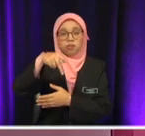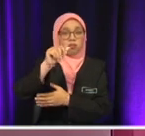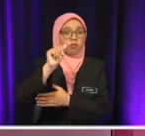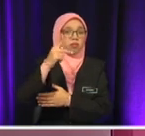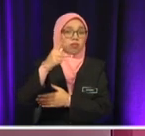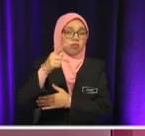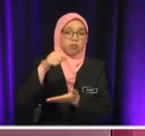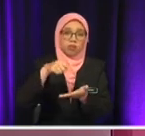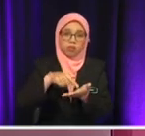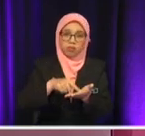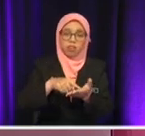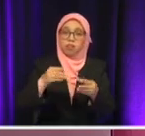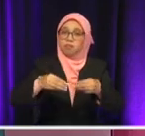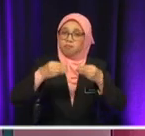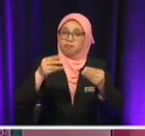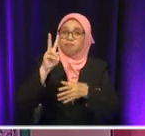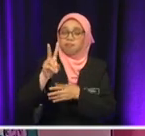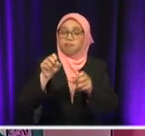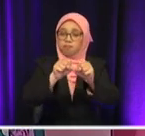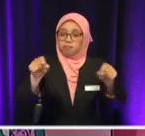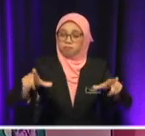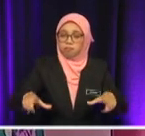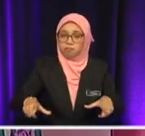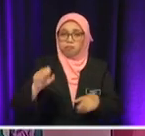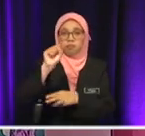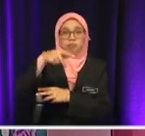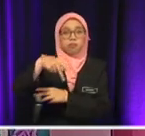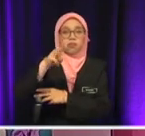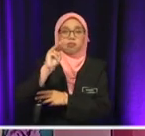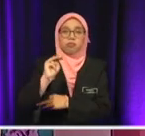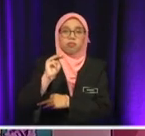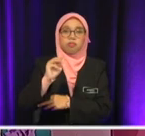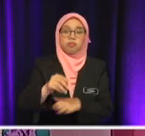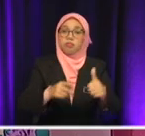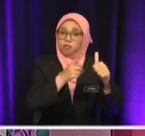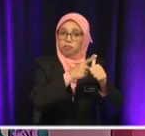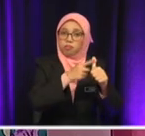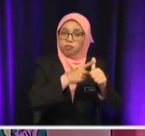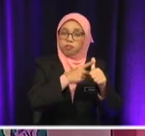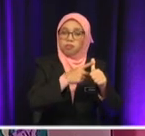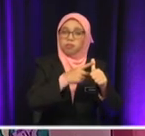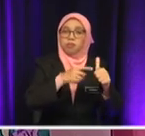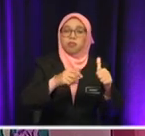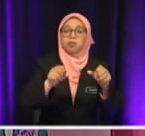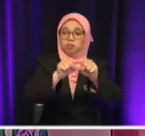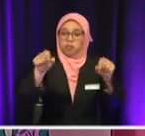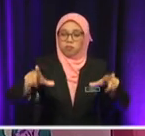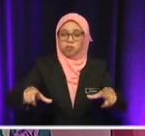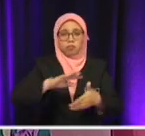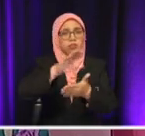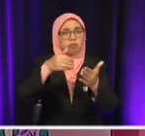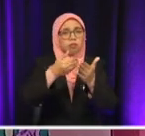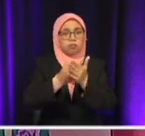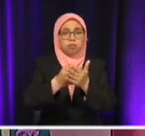sijil SPM tau. Okey, satu sijil SPM yang mana semua murid akan dapat. Yang kedua, mereka akan diberikan